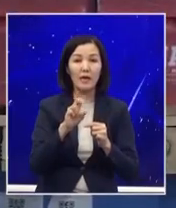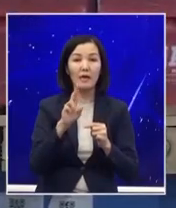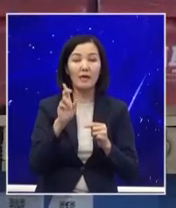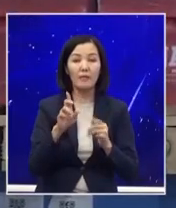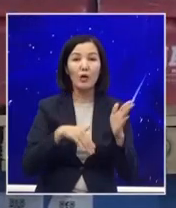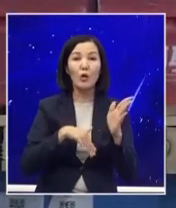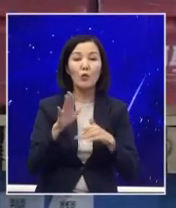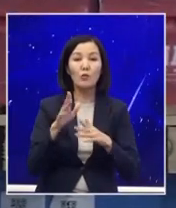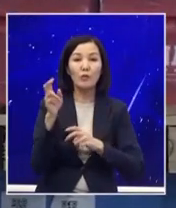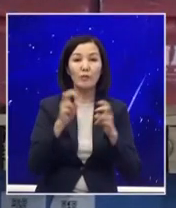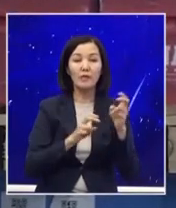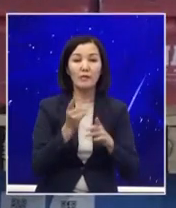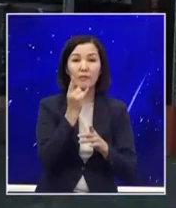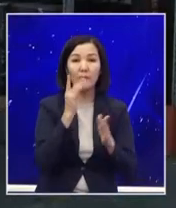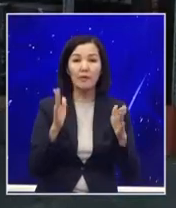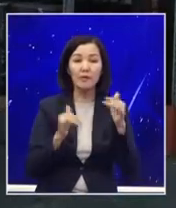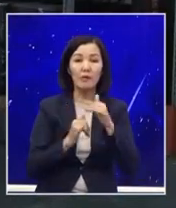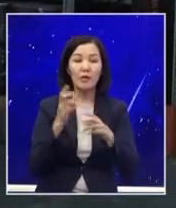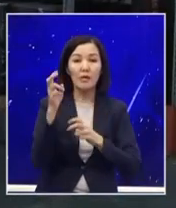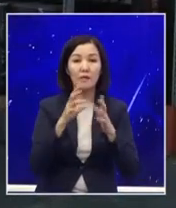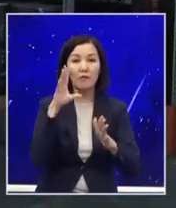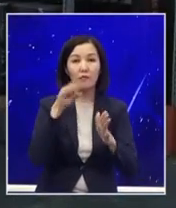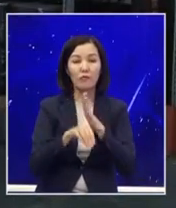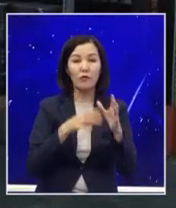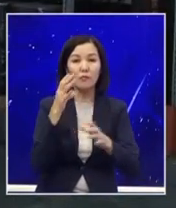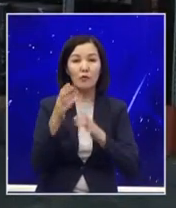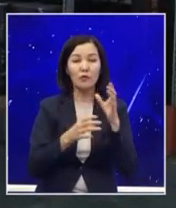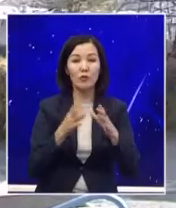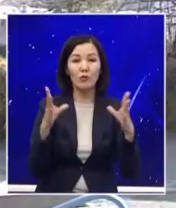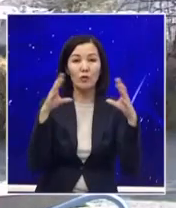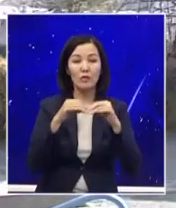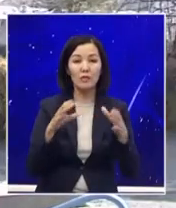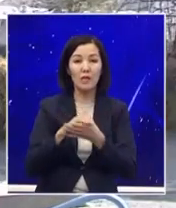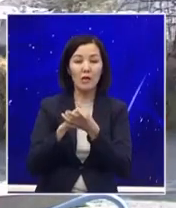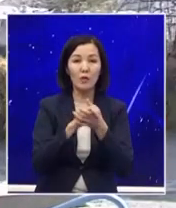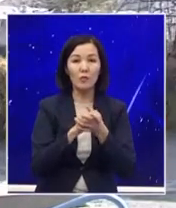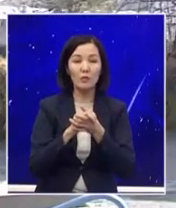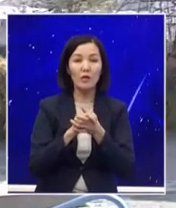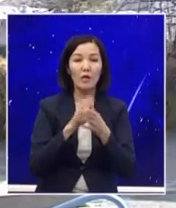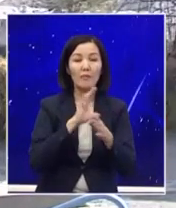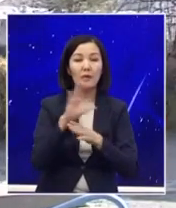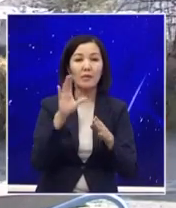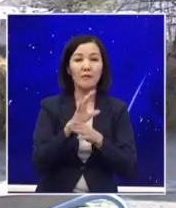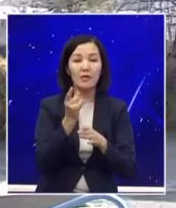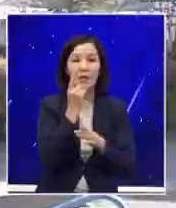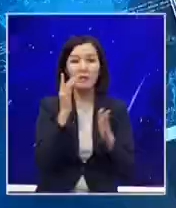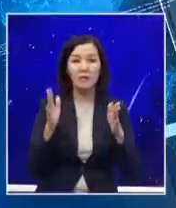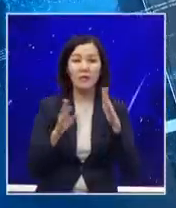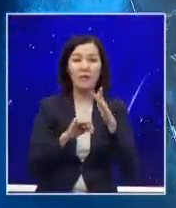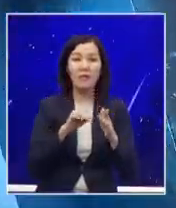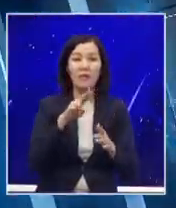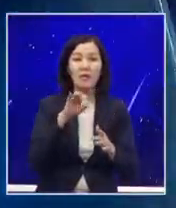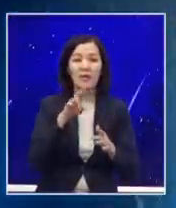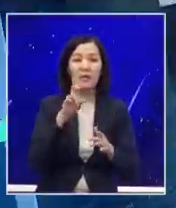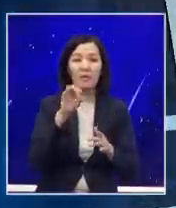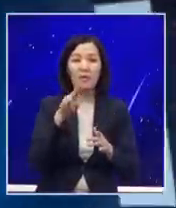лучших производителей блоков питания, завод входит в Международный союз производителей аккумуляторных батарей. Интербат. Гульназ